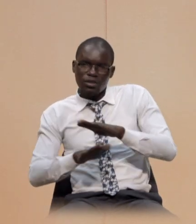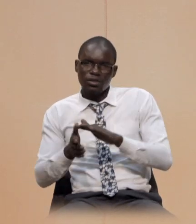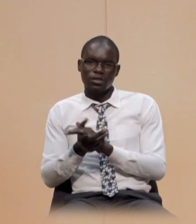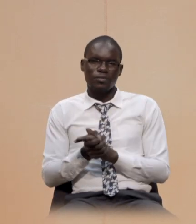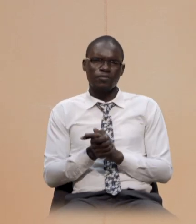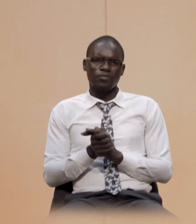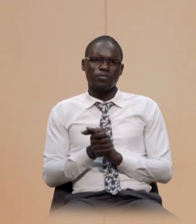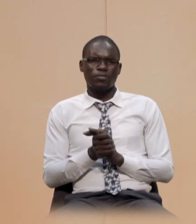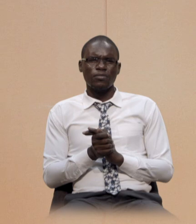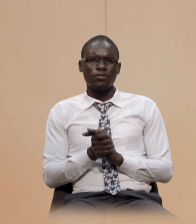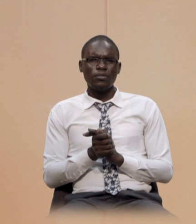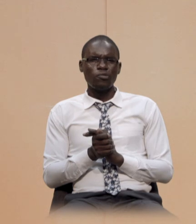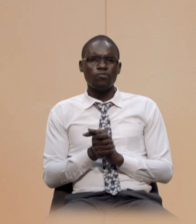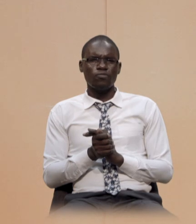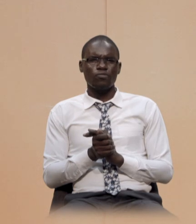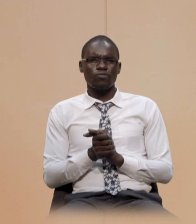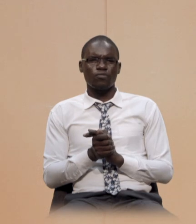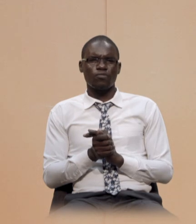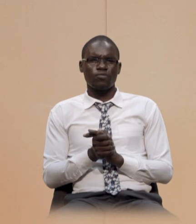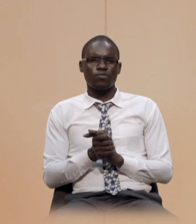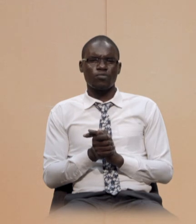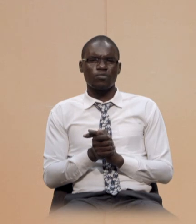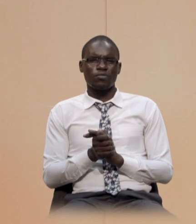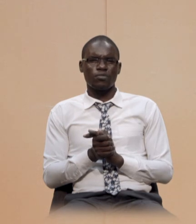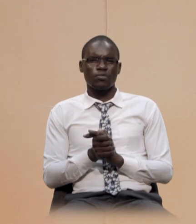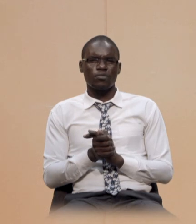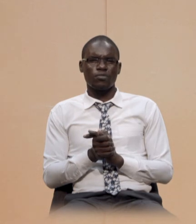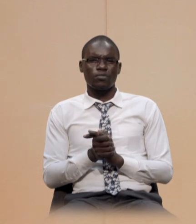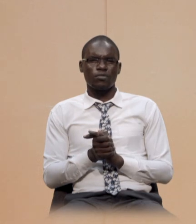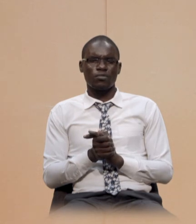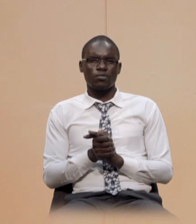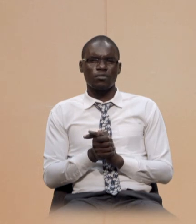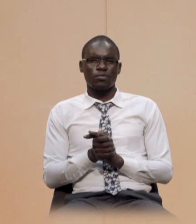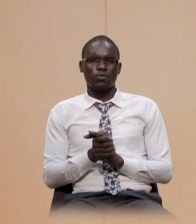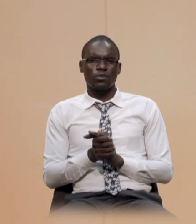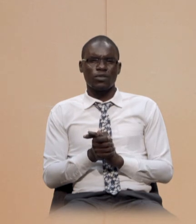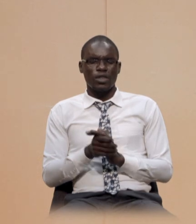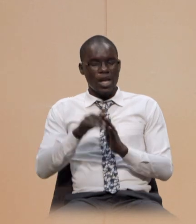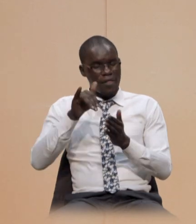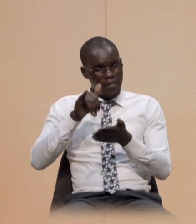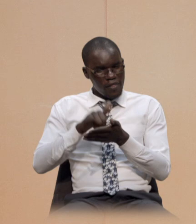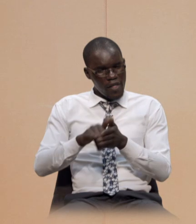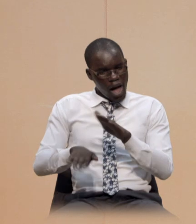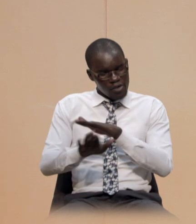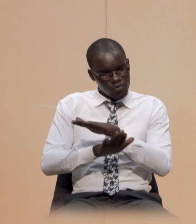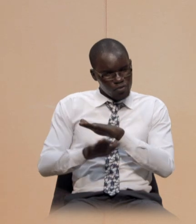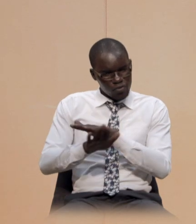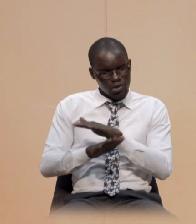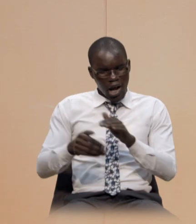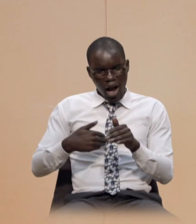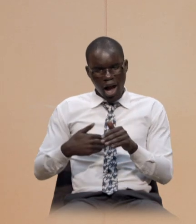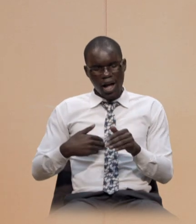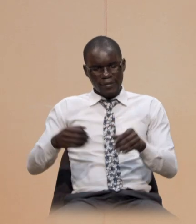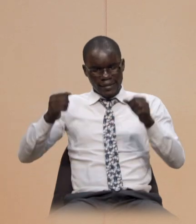tunaita firm foundation. Firm foundation ya kwamba misingi ambao umeweka ikue ina